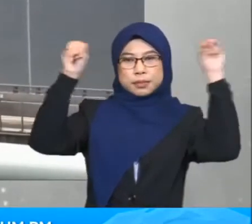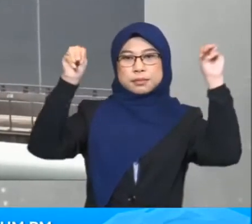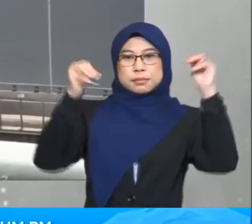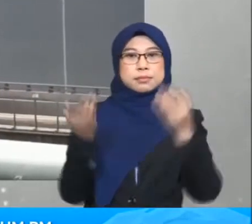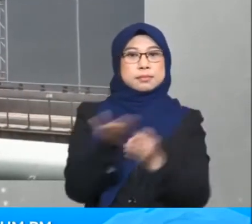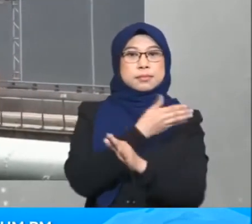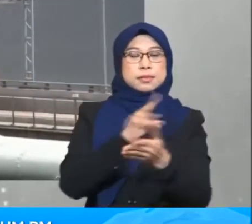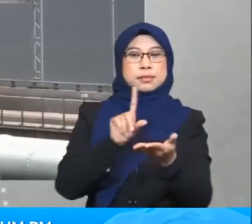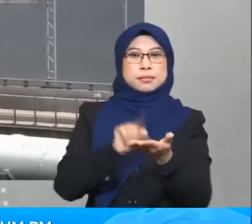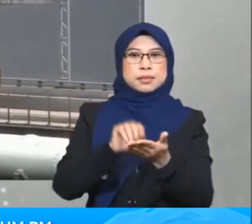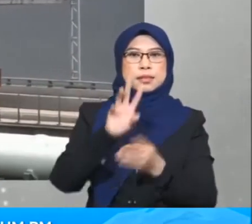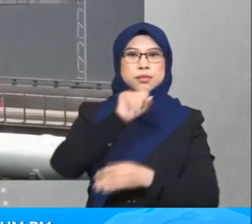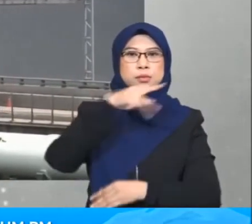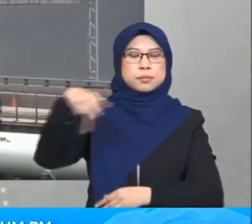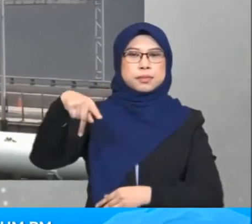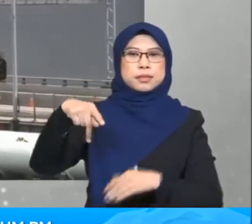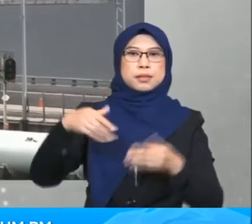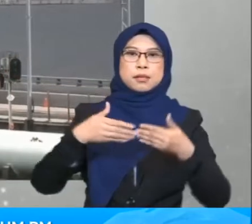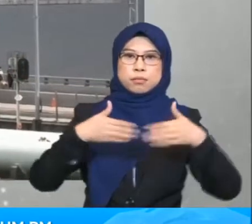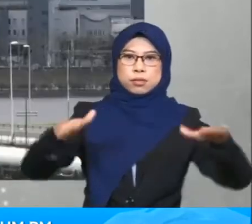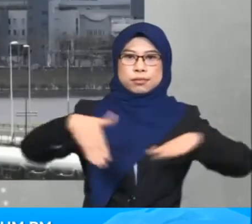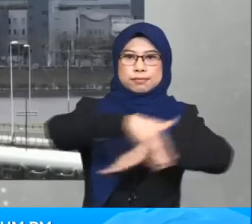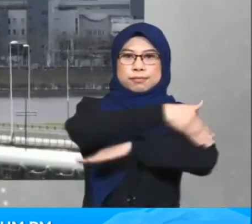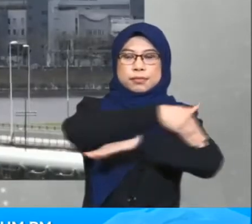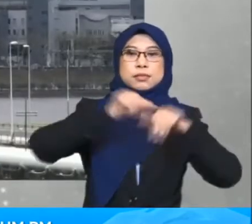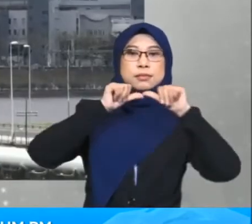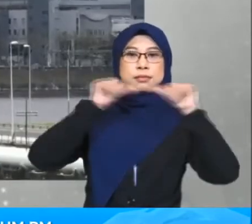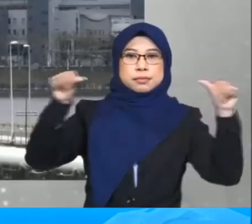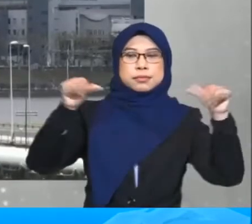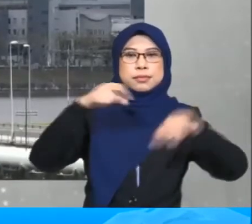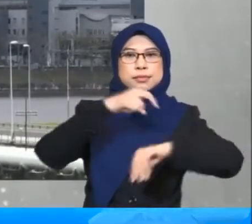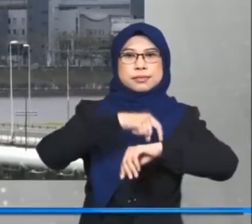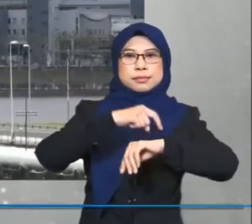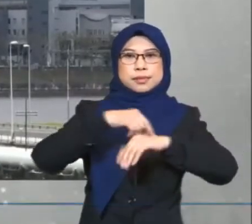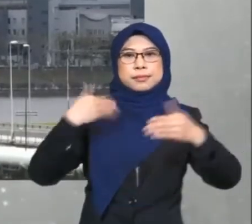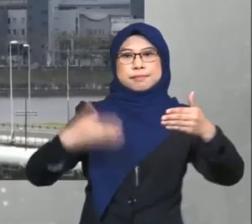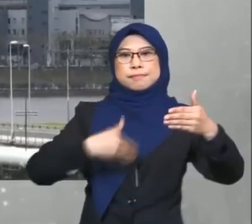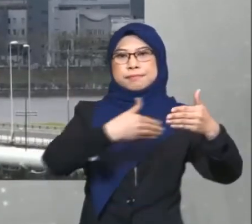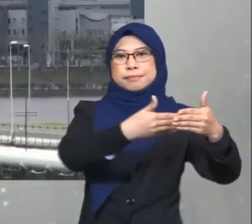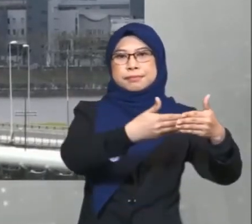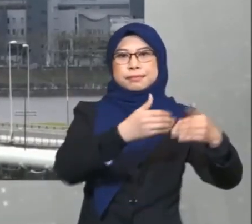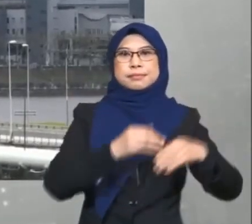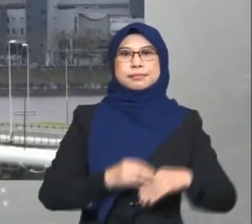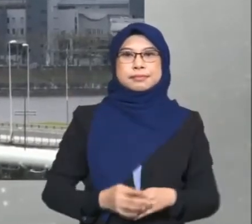sebelum ini melaporkan SOP pembukaan sempadan negara akan diumumkan dalam tempoh terdekat.